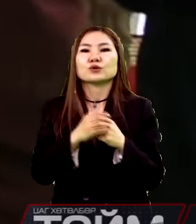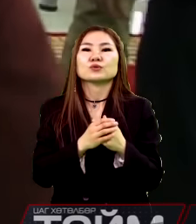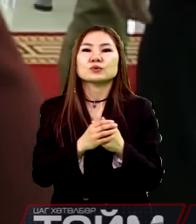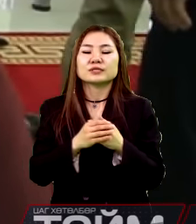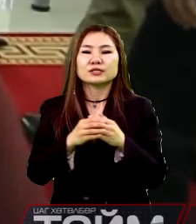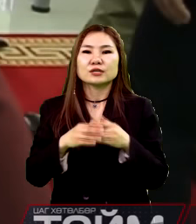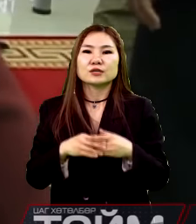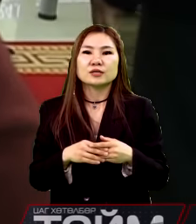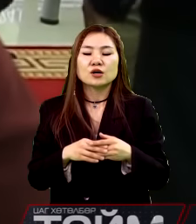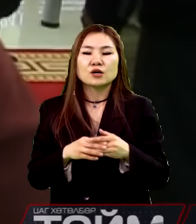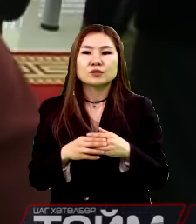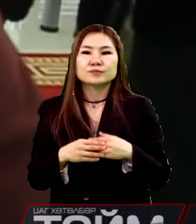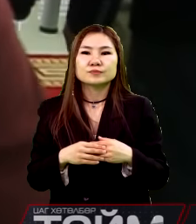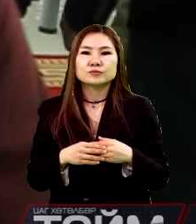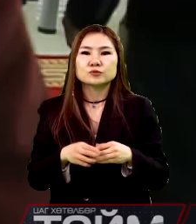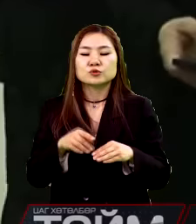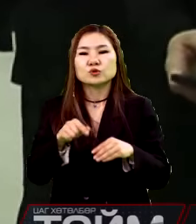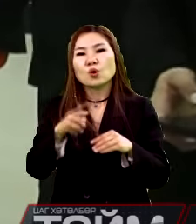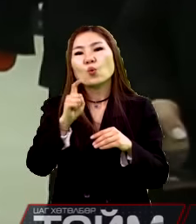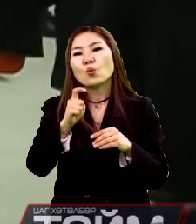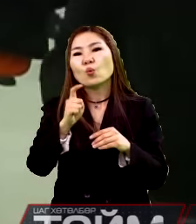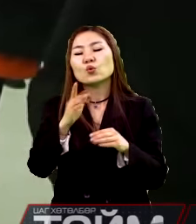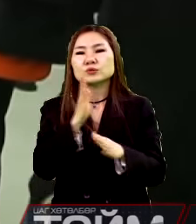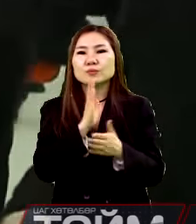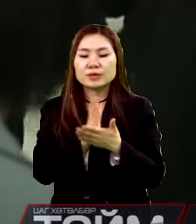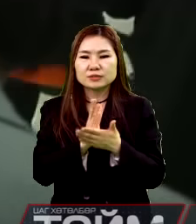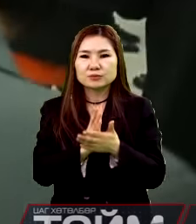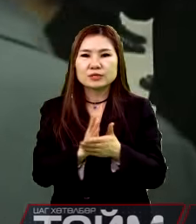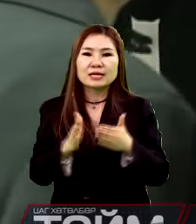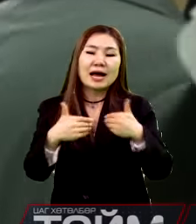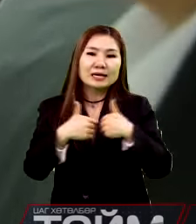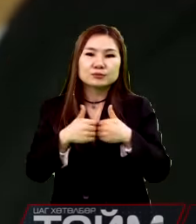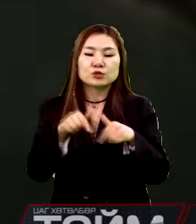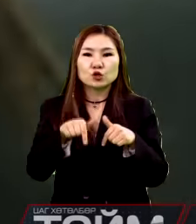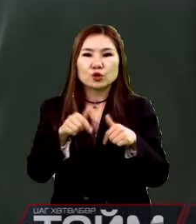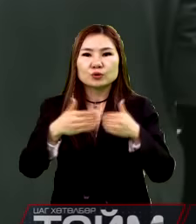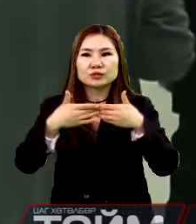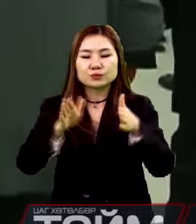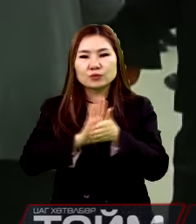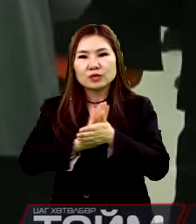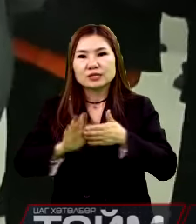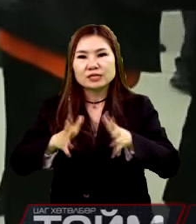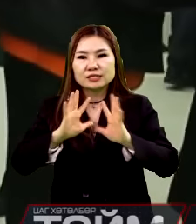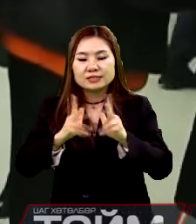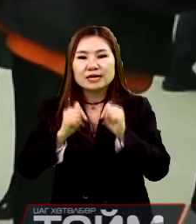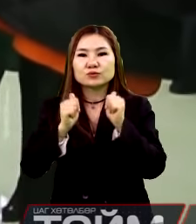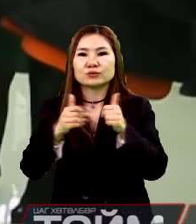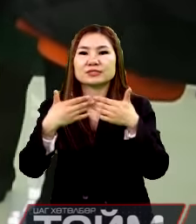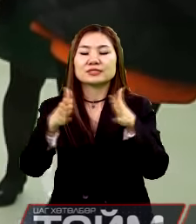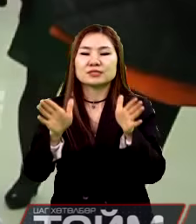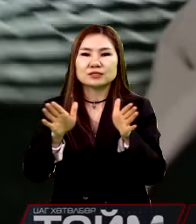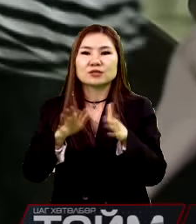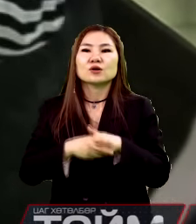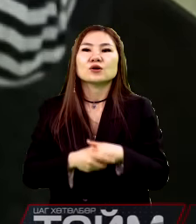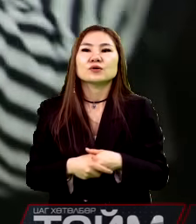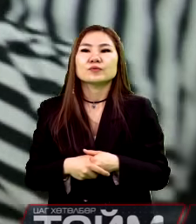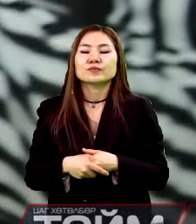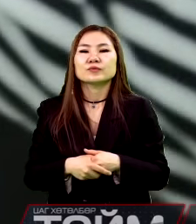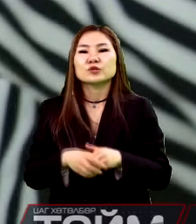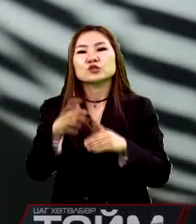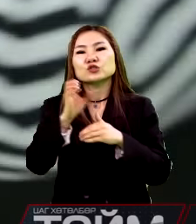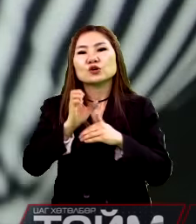юм театргүй ингэж явж байгаа ш. Уг нь бол хуучин цагт байсан боловч одоо хаалга хаасан байсан да. Ингээд энийг бас сэргээж шинээр ингээд